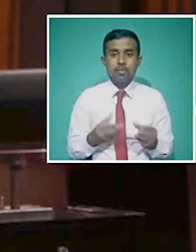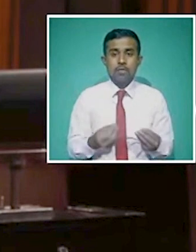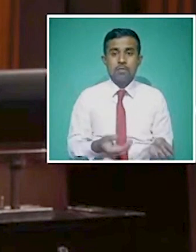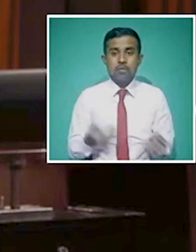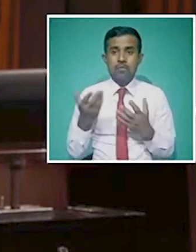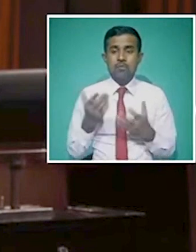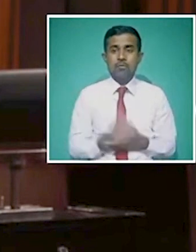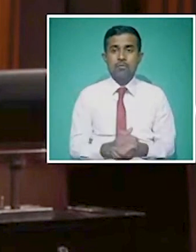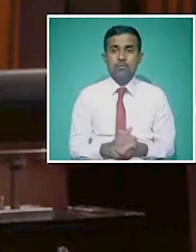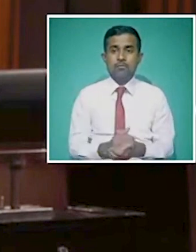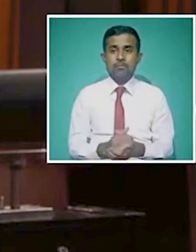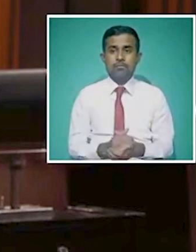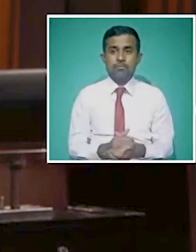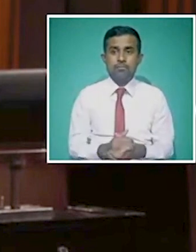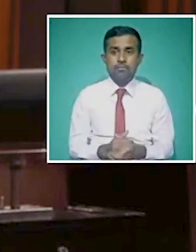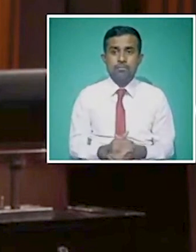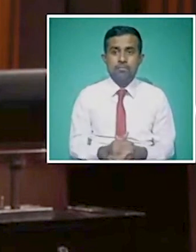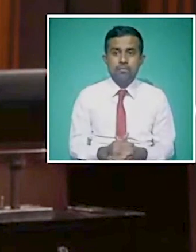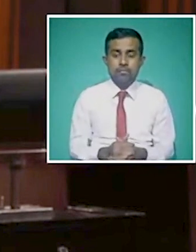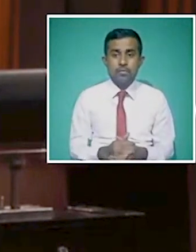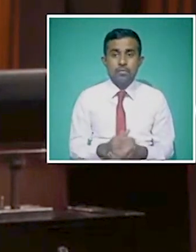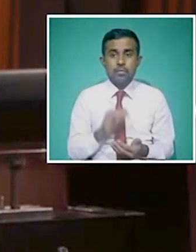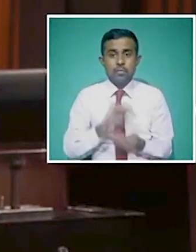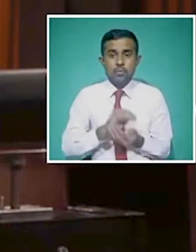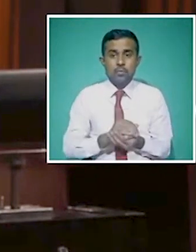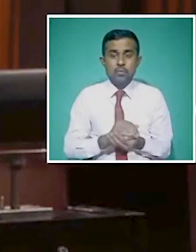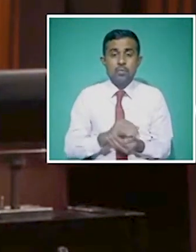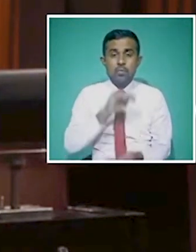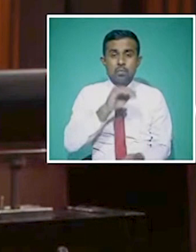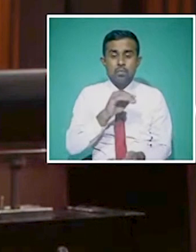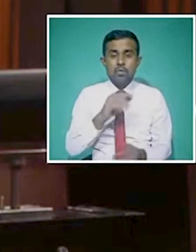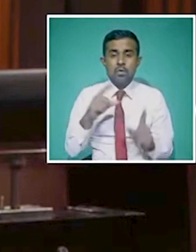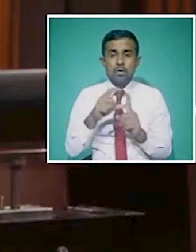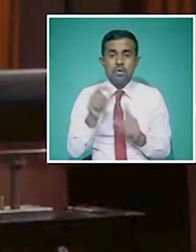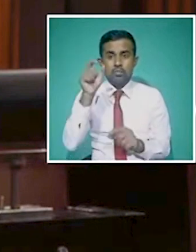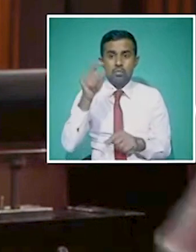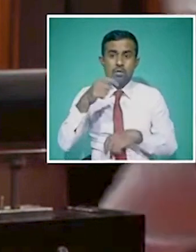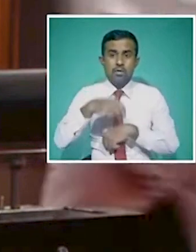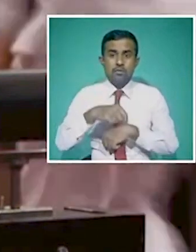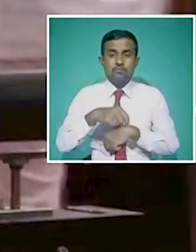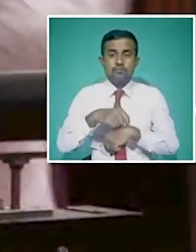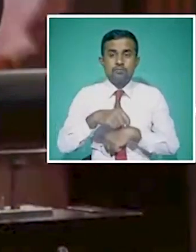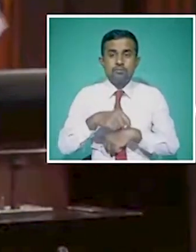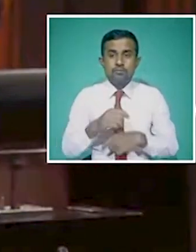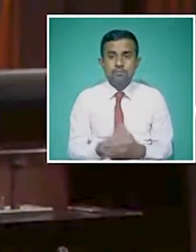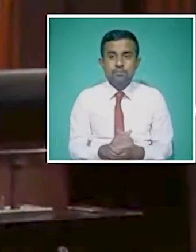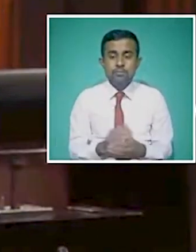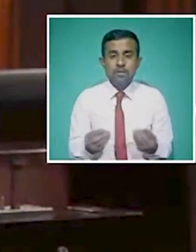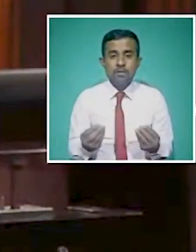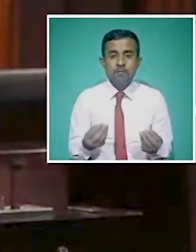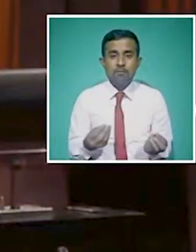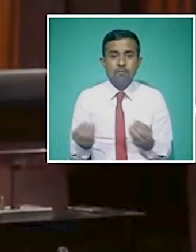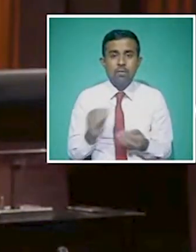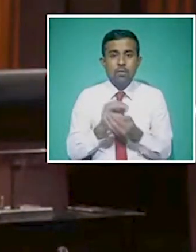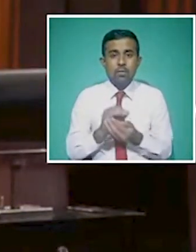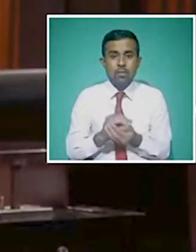එකක් වැලි ගබඩා කරන්න තව පර්මිට් එකක් තියෙනවා දැන් අධ්‍යක්ෂකවරයා හැටියට ඉන්න කාලෙම මෙන්න තියෙනවා ඒ වැලි